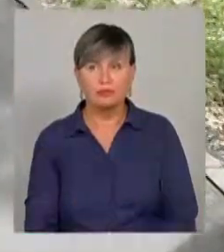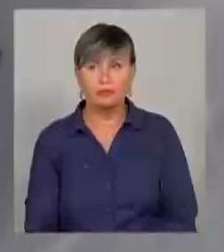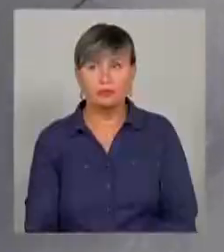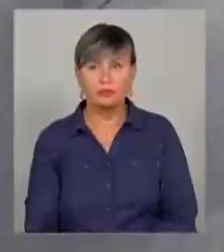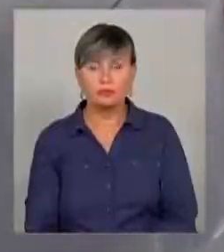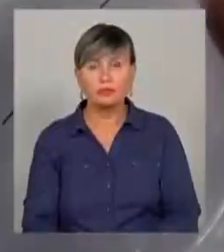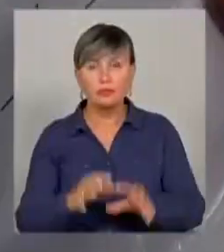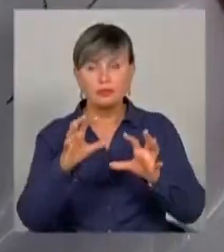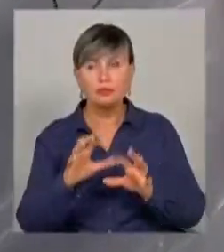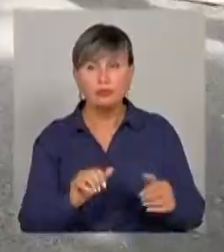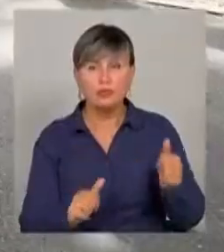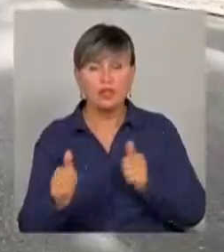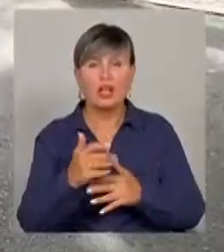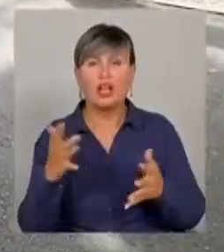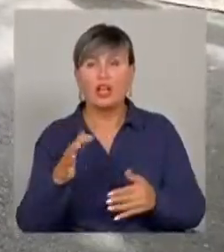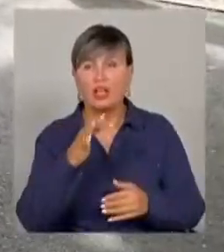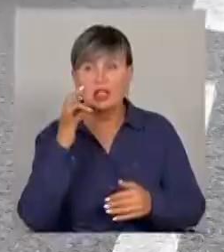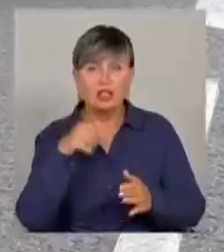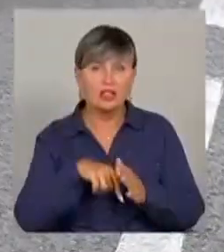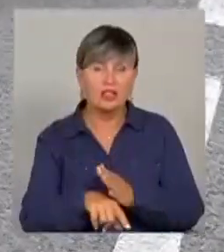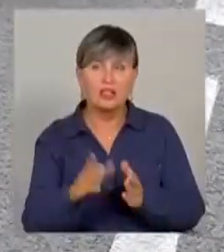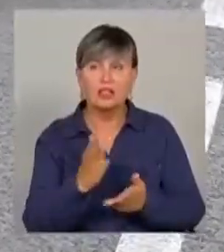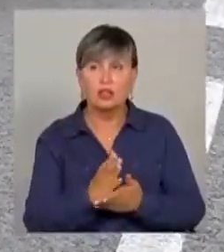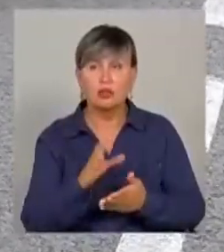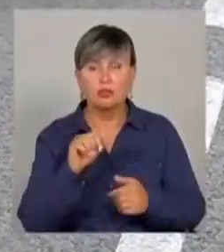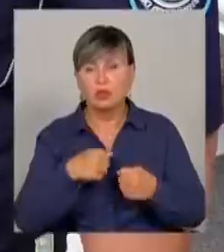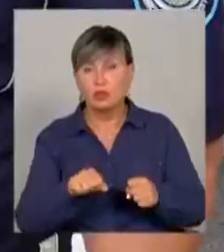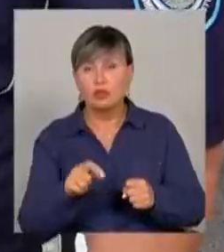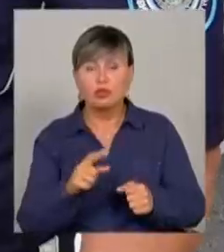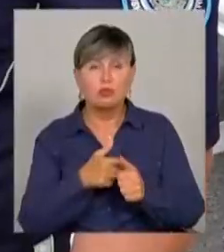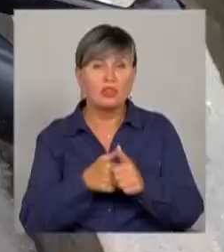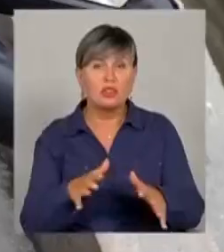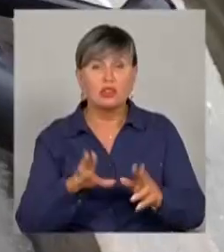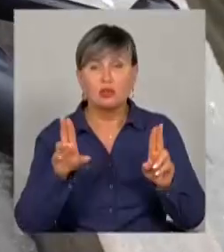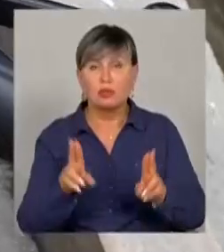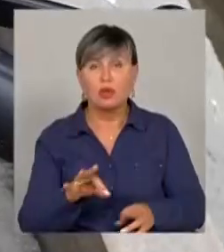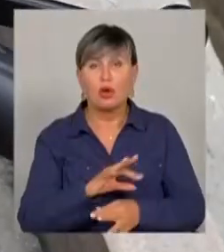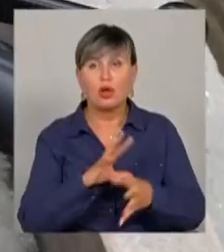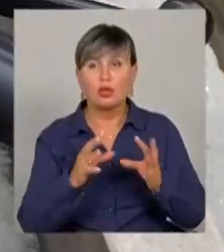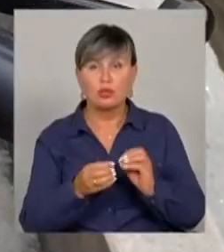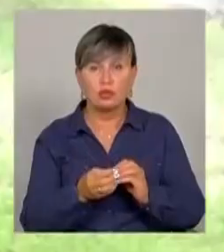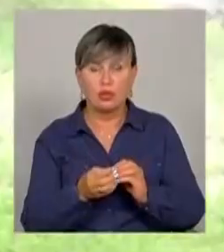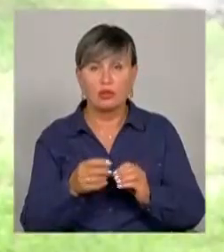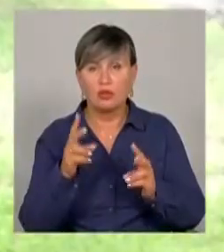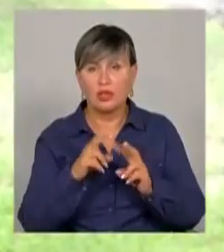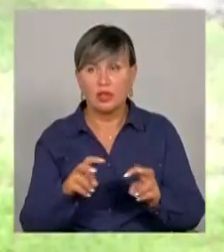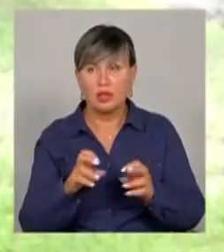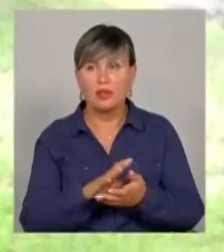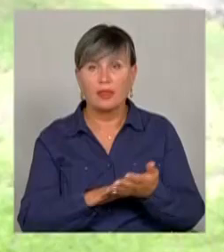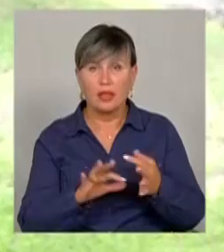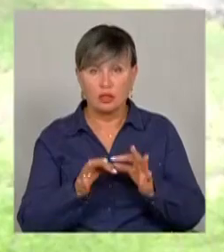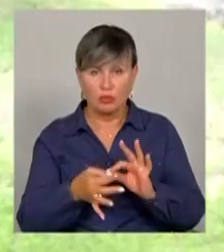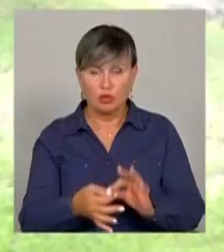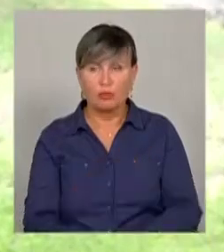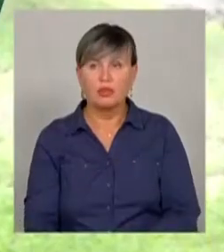Обойти закон. Какие хитрые уловки используют мопедисты, чтобы не следовать правилам. О результатах очередного рейда расскажу я,